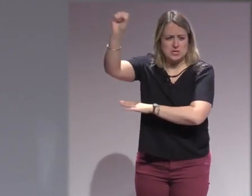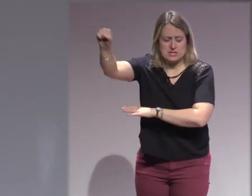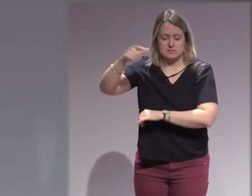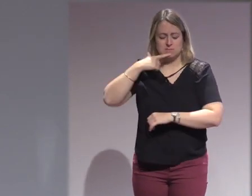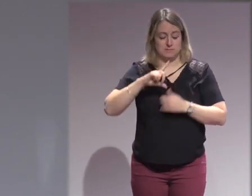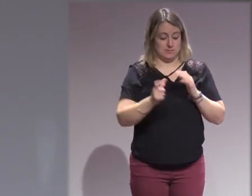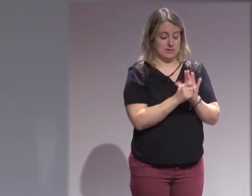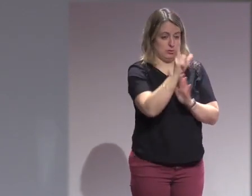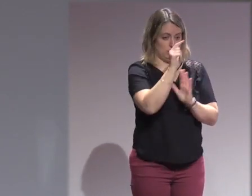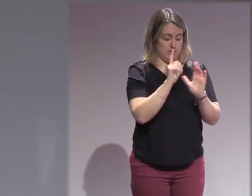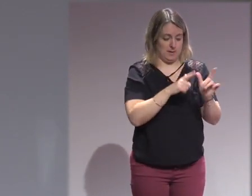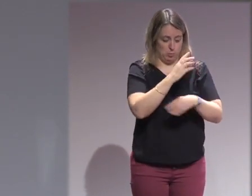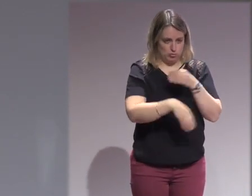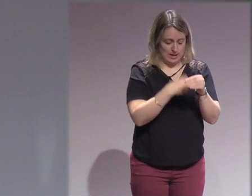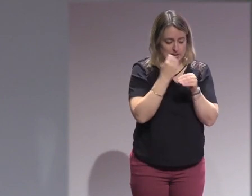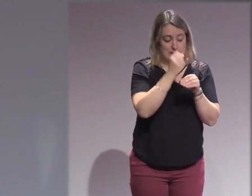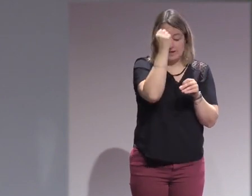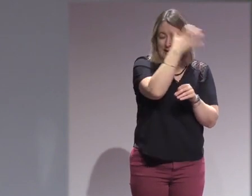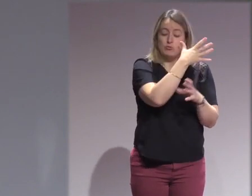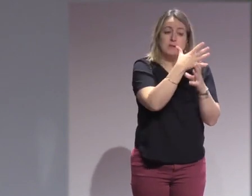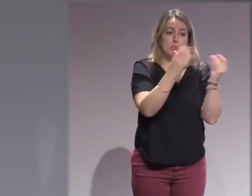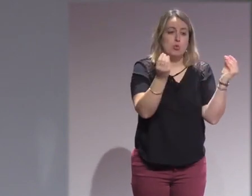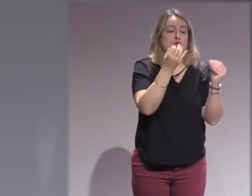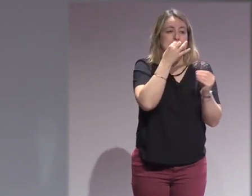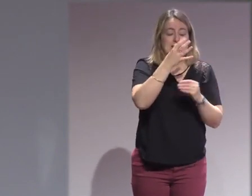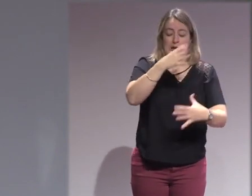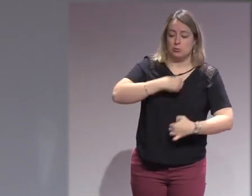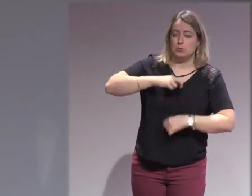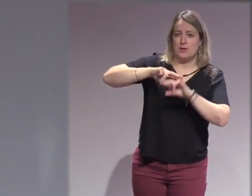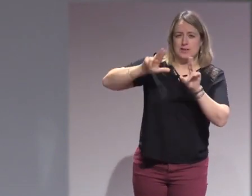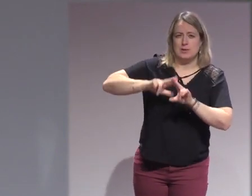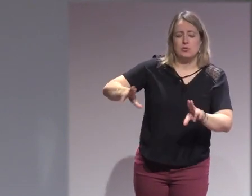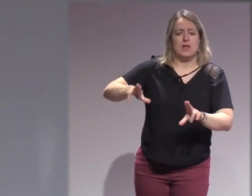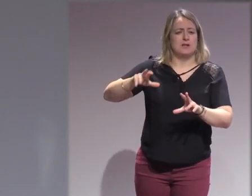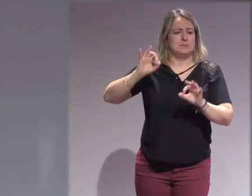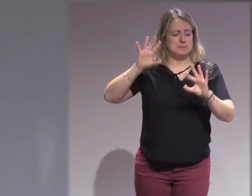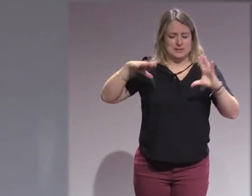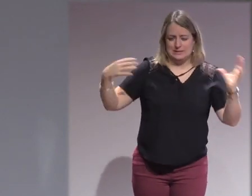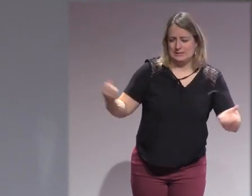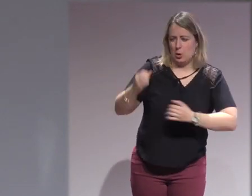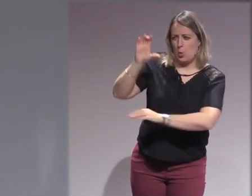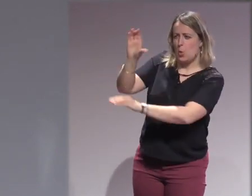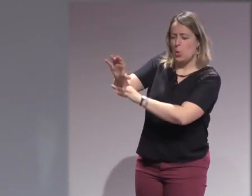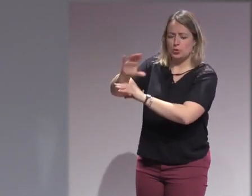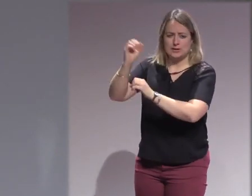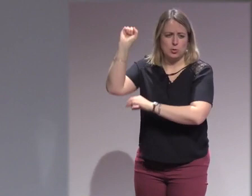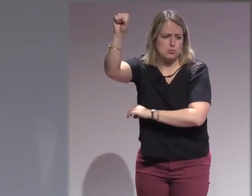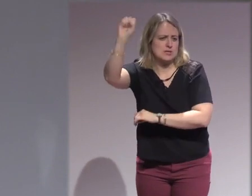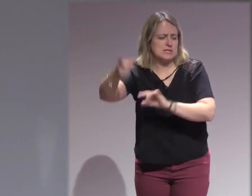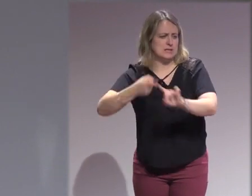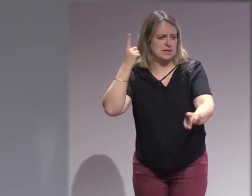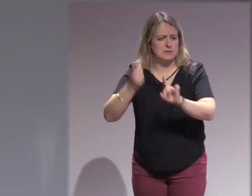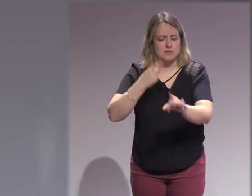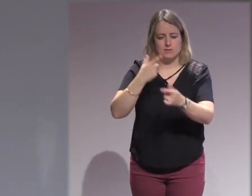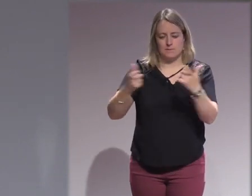Deuxième Guerre mondiale, les États-Unis se servent beaucoup de l'adoption internationale comme un moyen de faire de la propagande anticommuniste. Et donc, ils ont